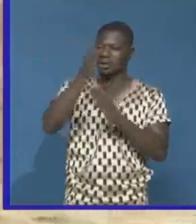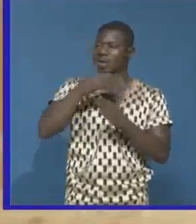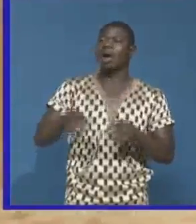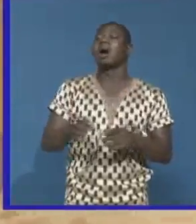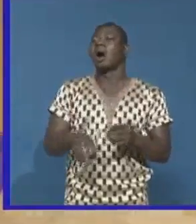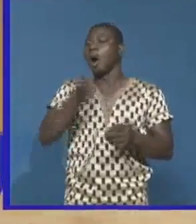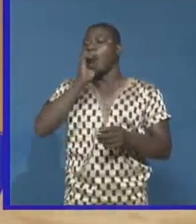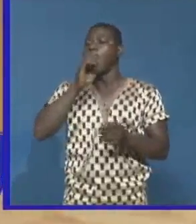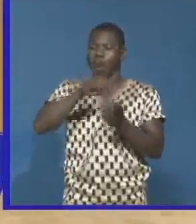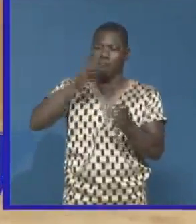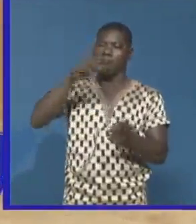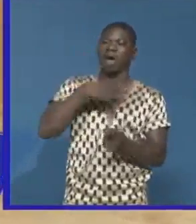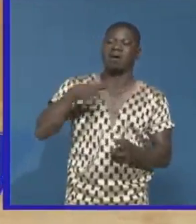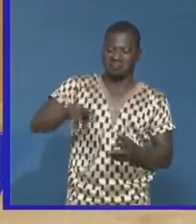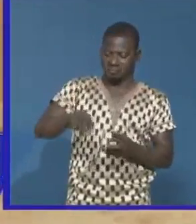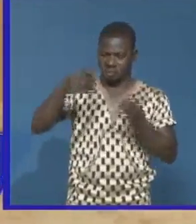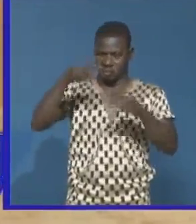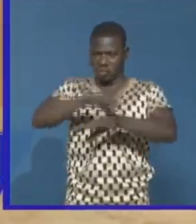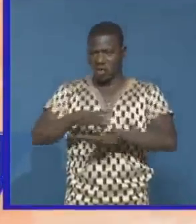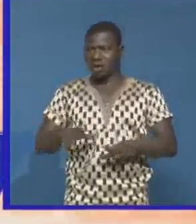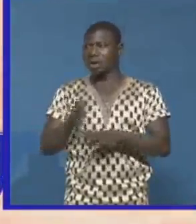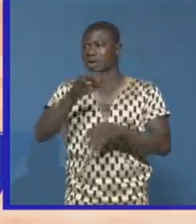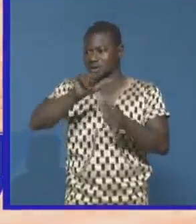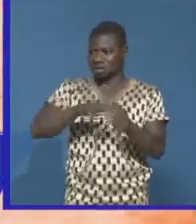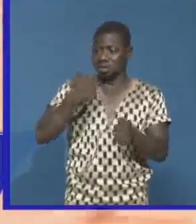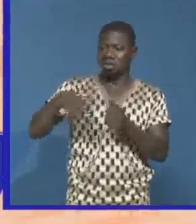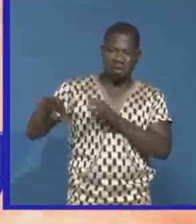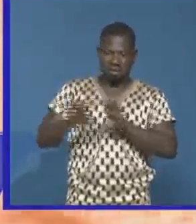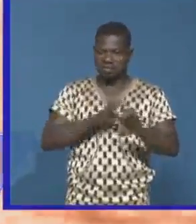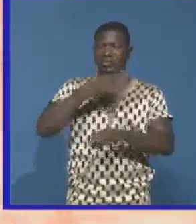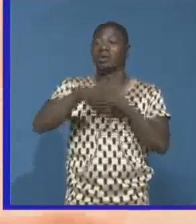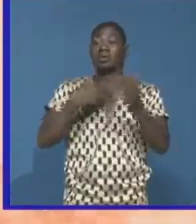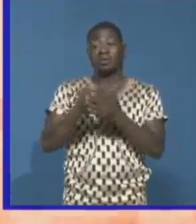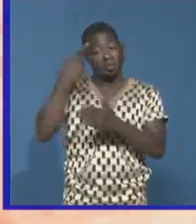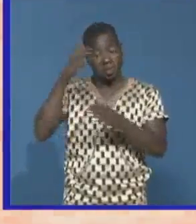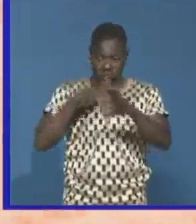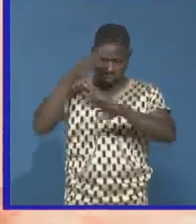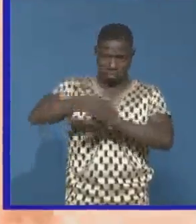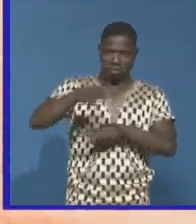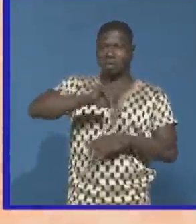gymnastique pour le trajet domicile-service et vice-versa.